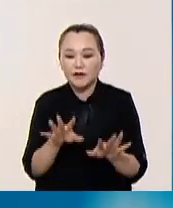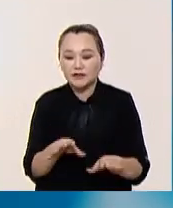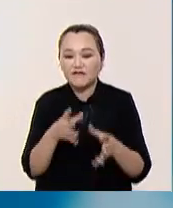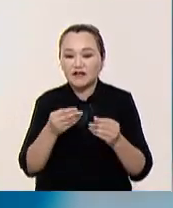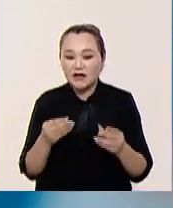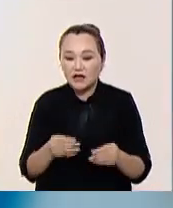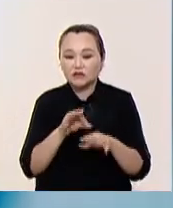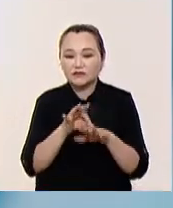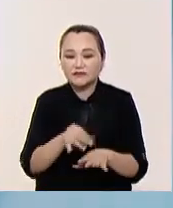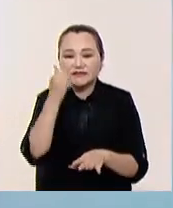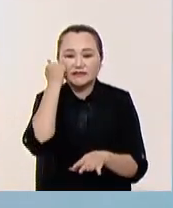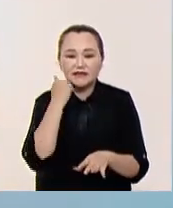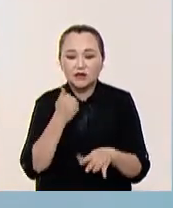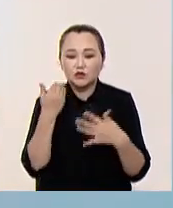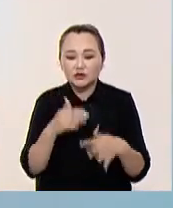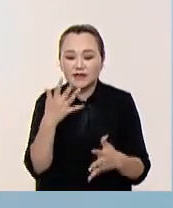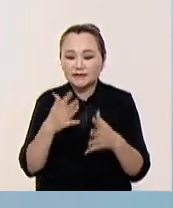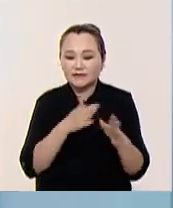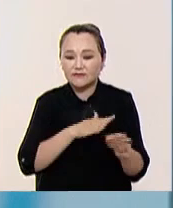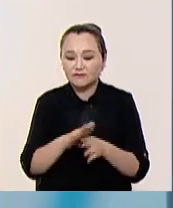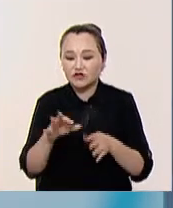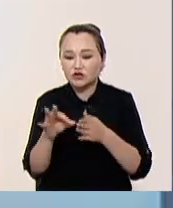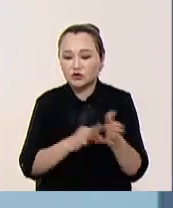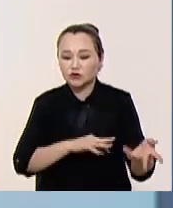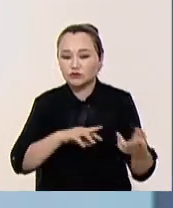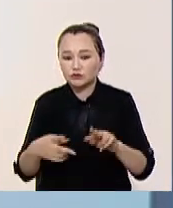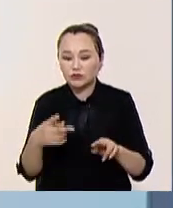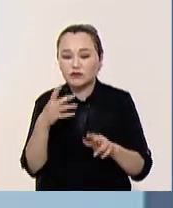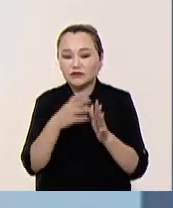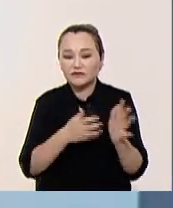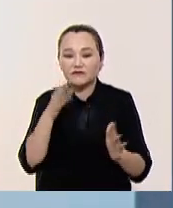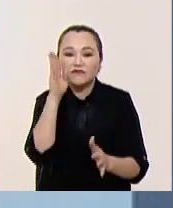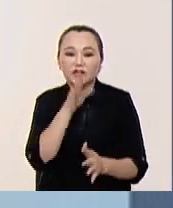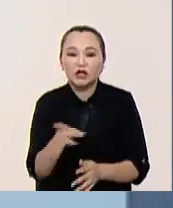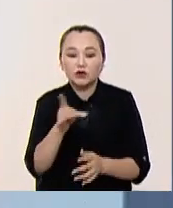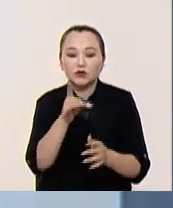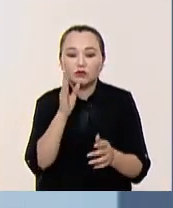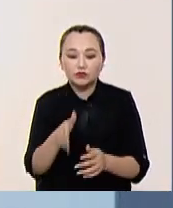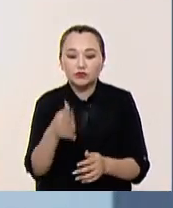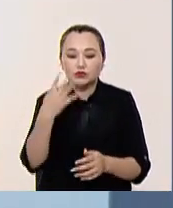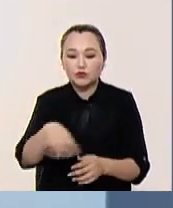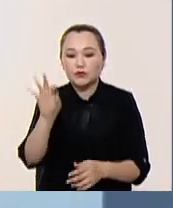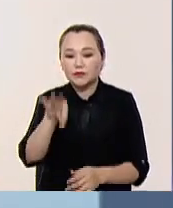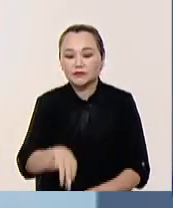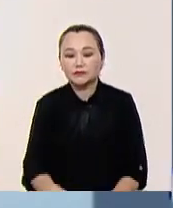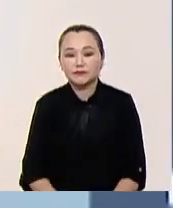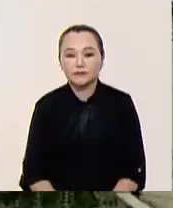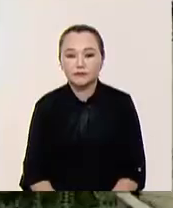влагой, изношено. И если не предпринять комплекс срочных мер, то дефицит воды в регионе достигнет